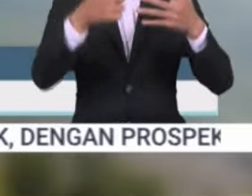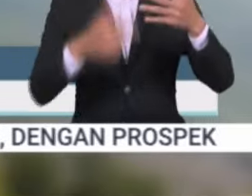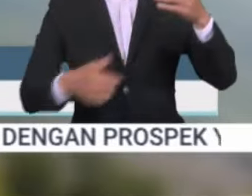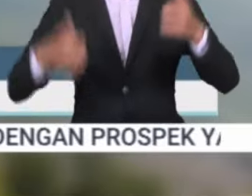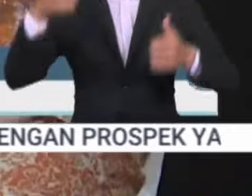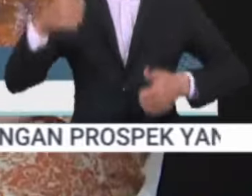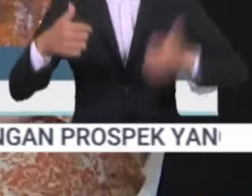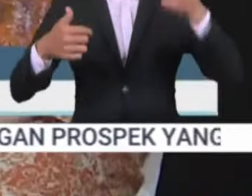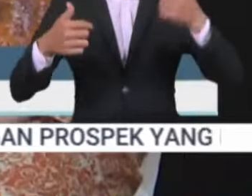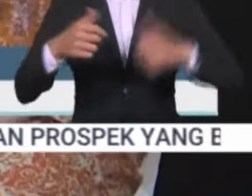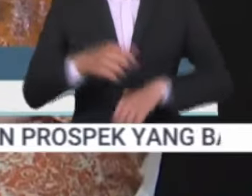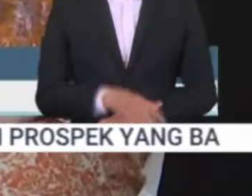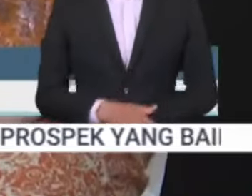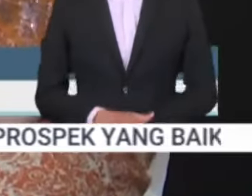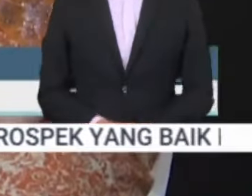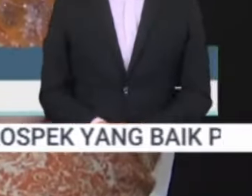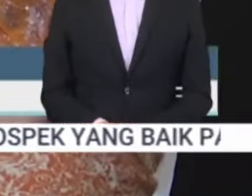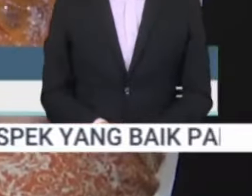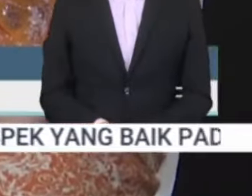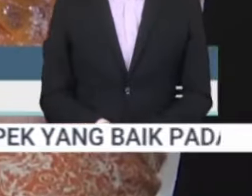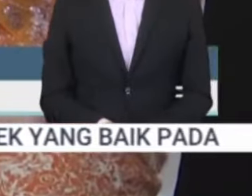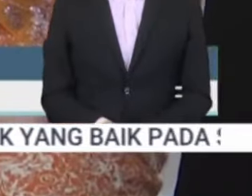menang-menang.